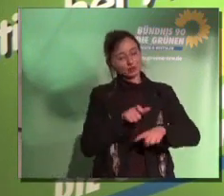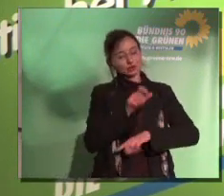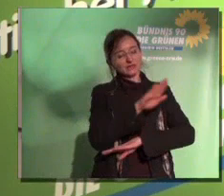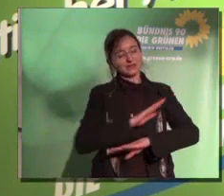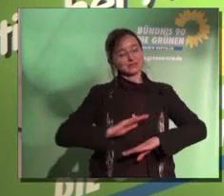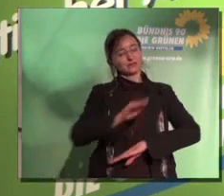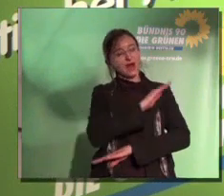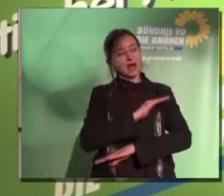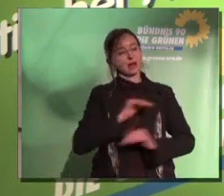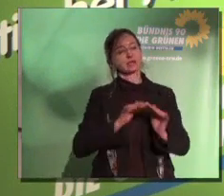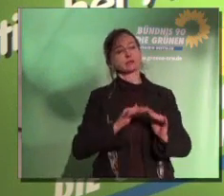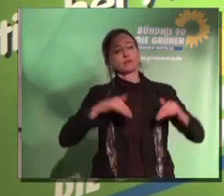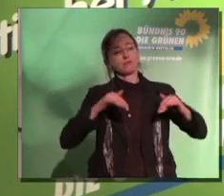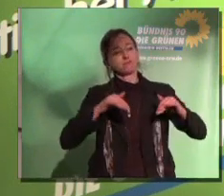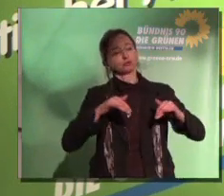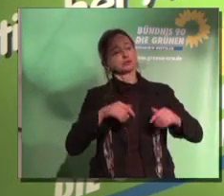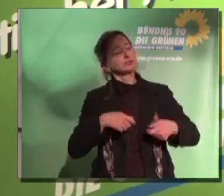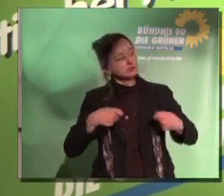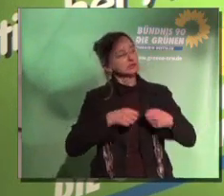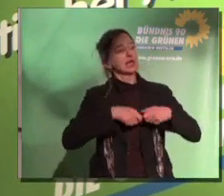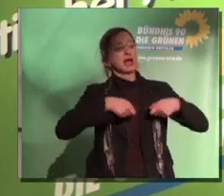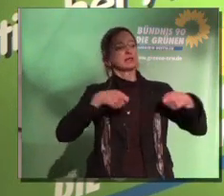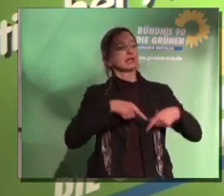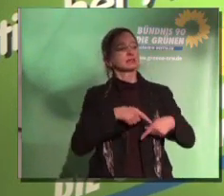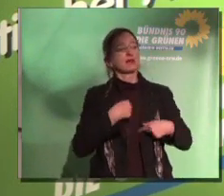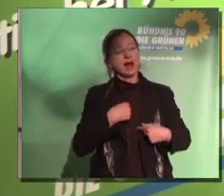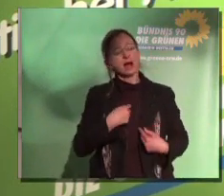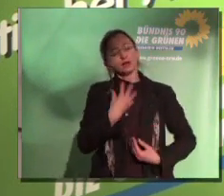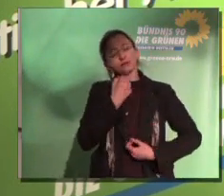Und das möchte ich mit euch gemeinsam hinbekommen.